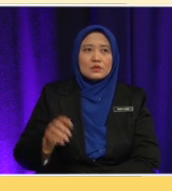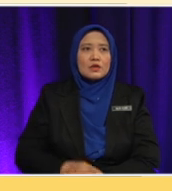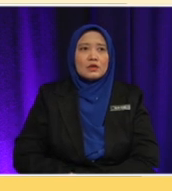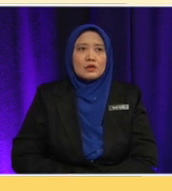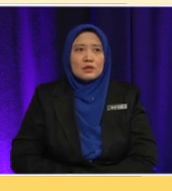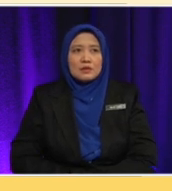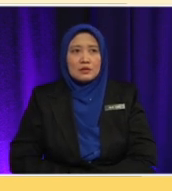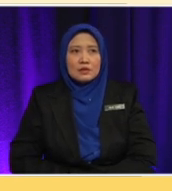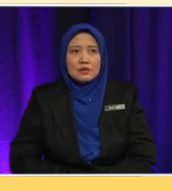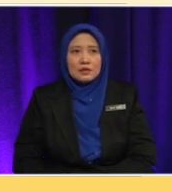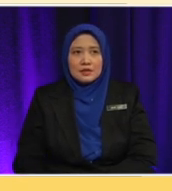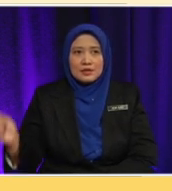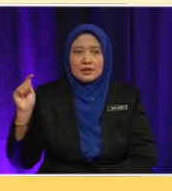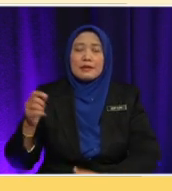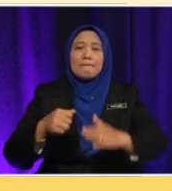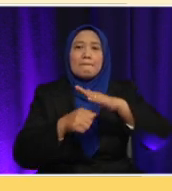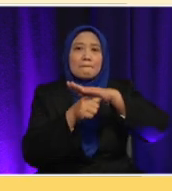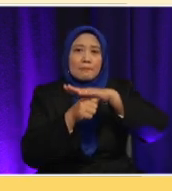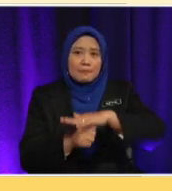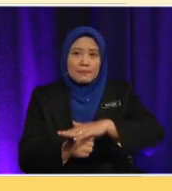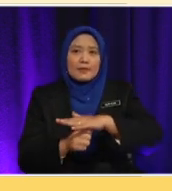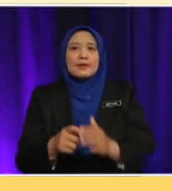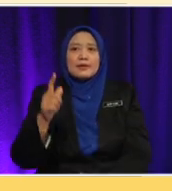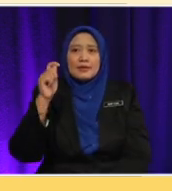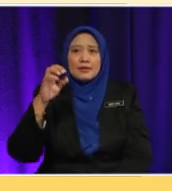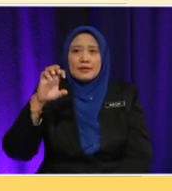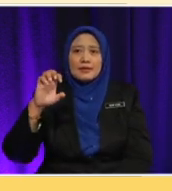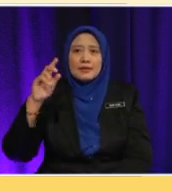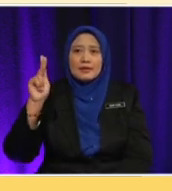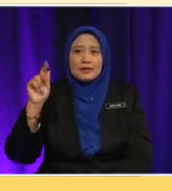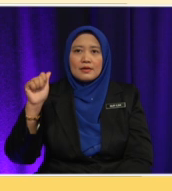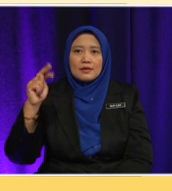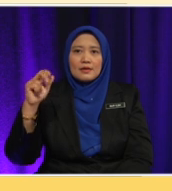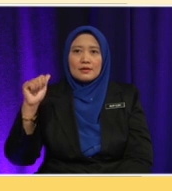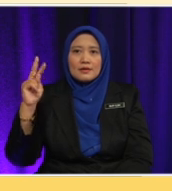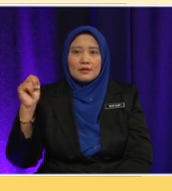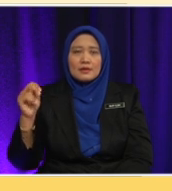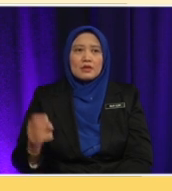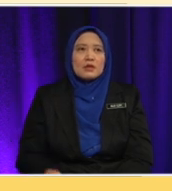ataupun yang tekanan atas dan bawah kepada menghasilkan